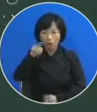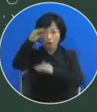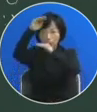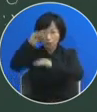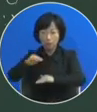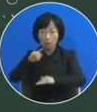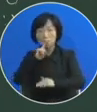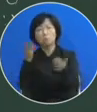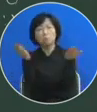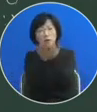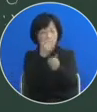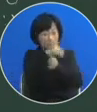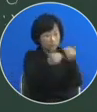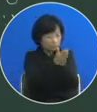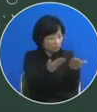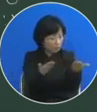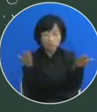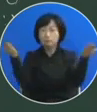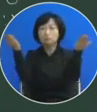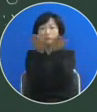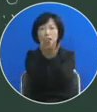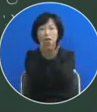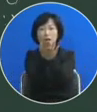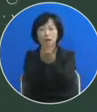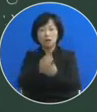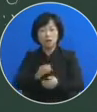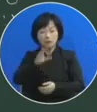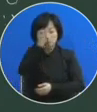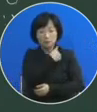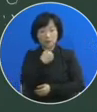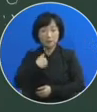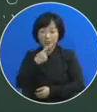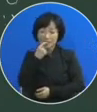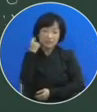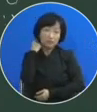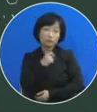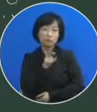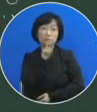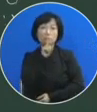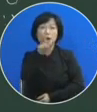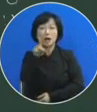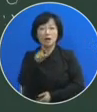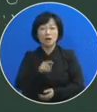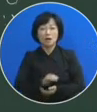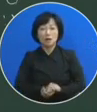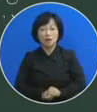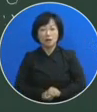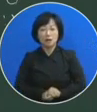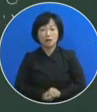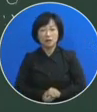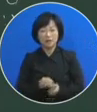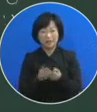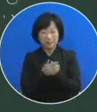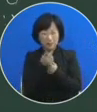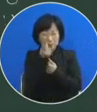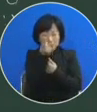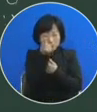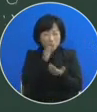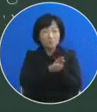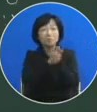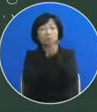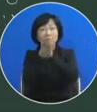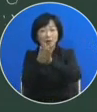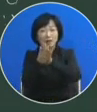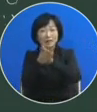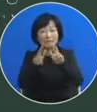해야 될 거 아니냐? That we have to do what the Bible says. 이렇게 신부가 그렇게 나온 거예요. And a priest said that. 그래 가지고 좀 바뀐 게 정도입니다. And so they did change a little bit,